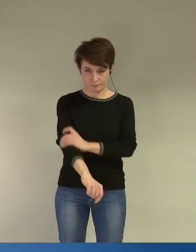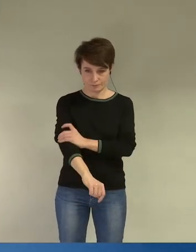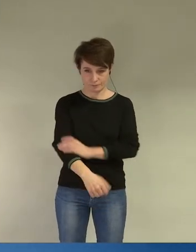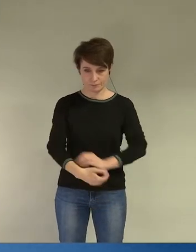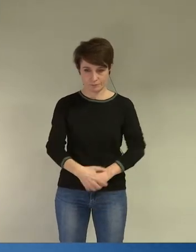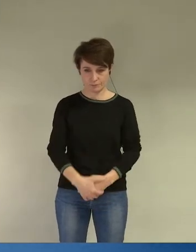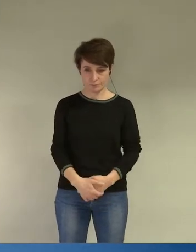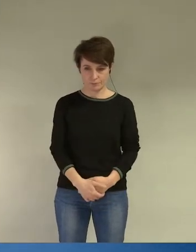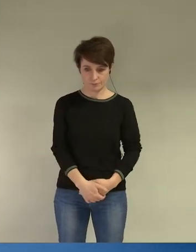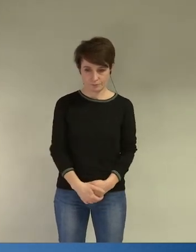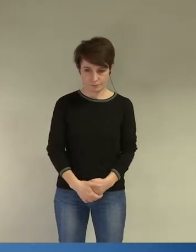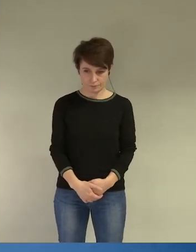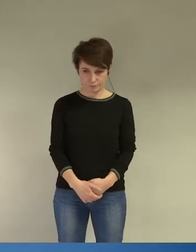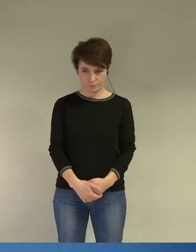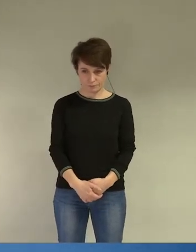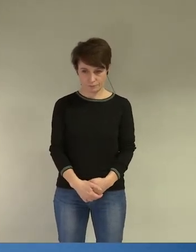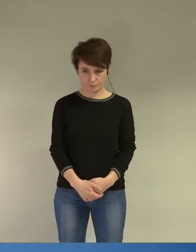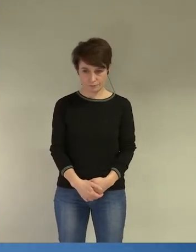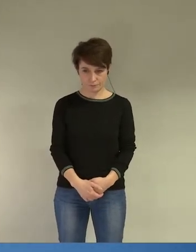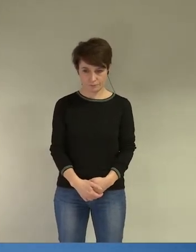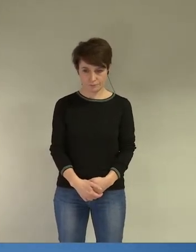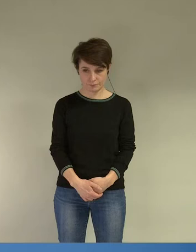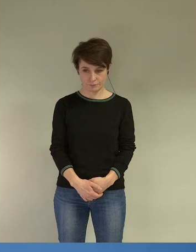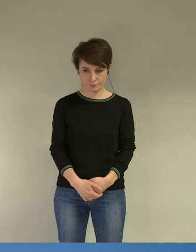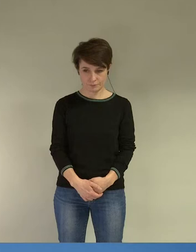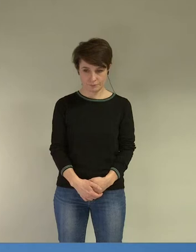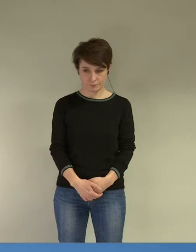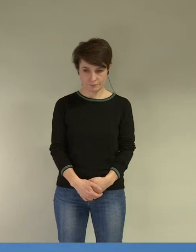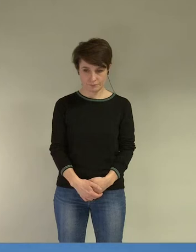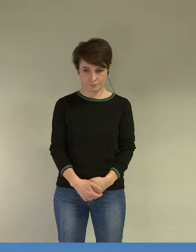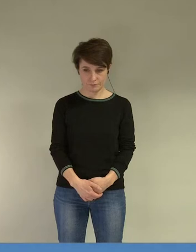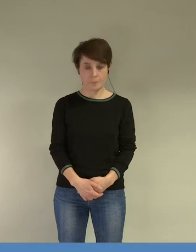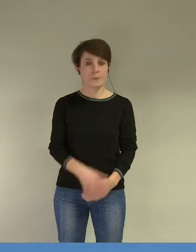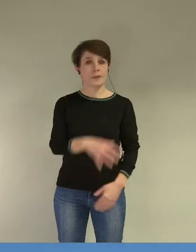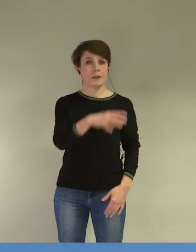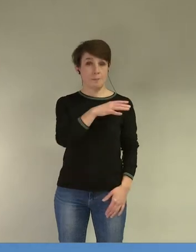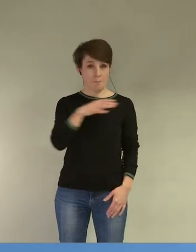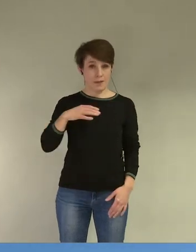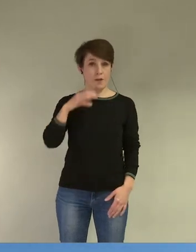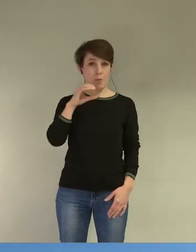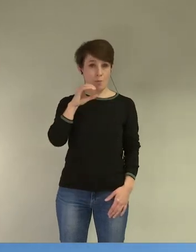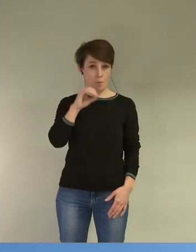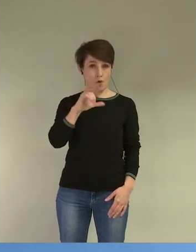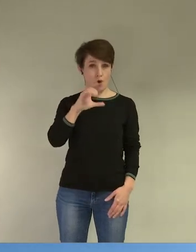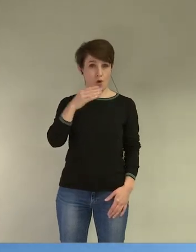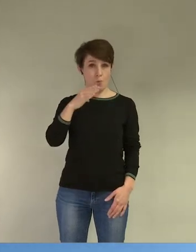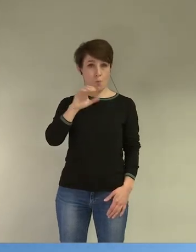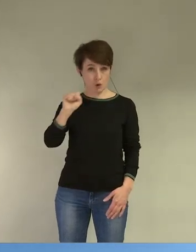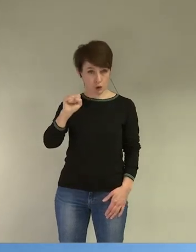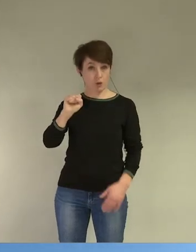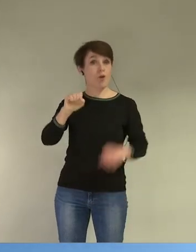madame anne sophie olmos de ne pouvoir à madame ben asher pour la séance madame chloé pantel